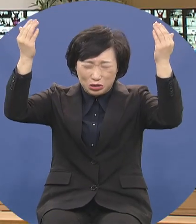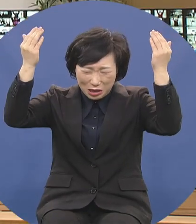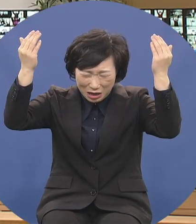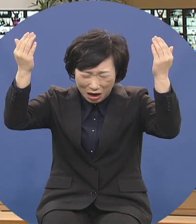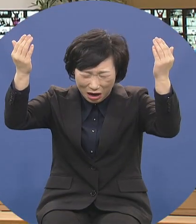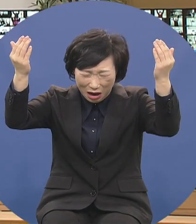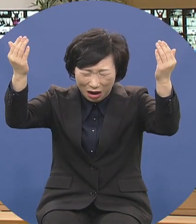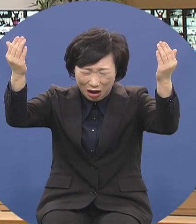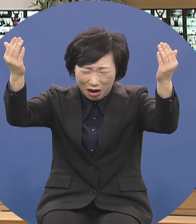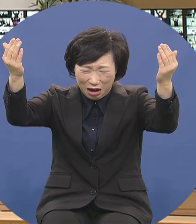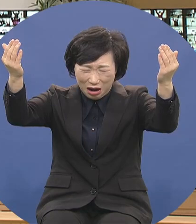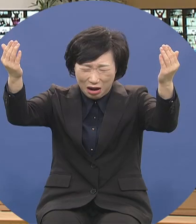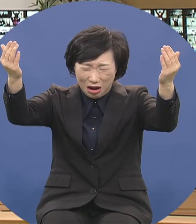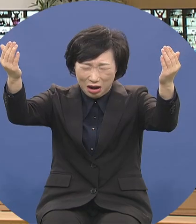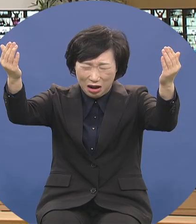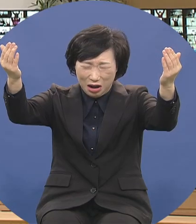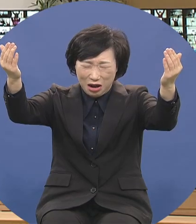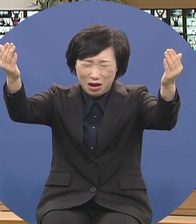주여,